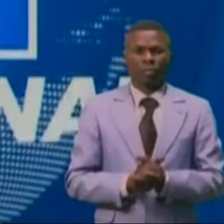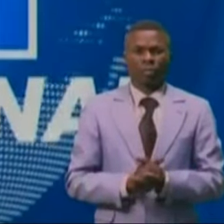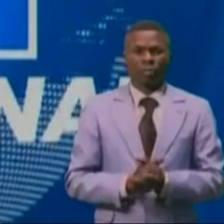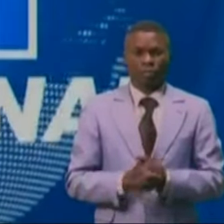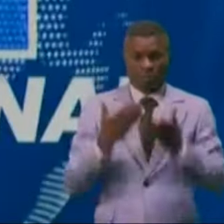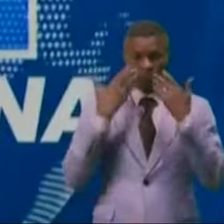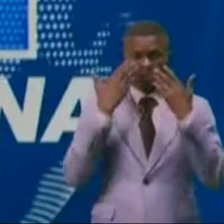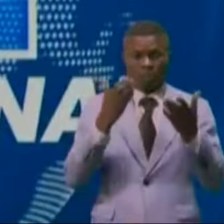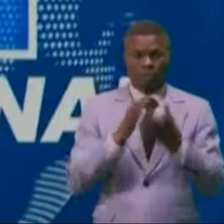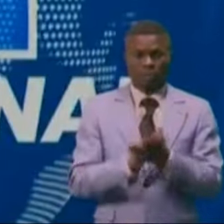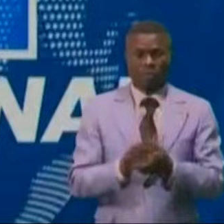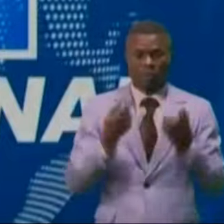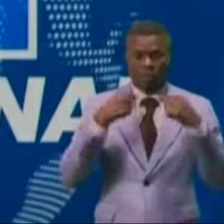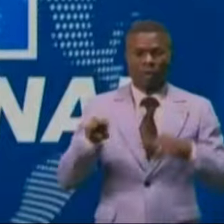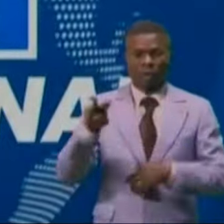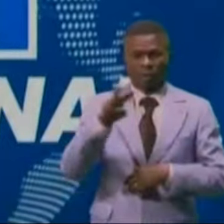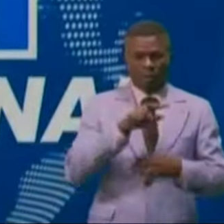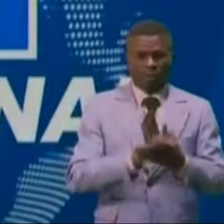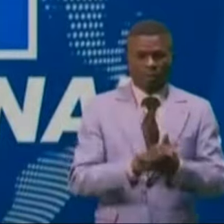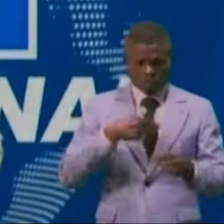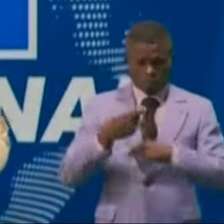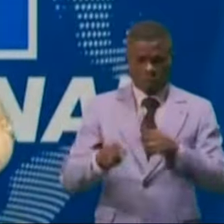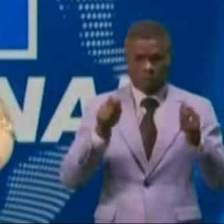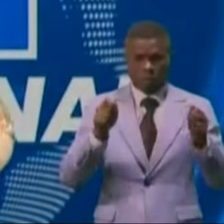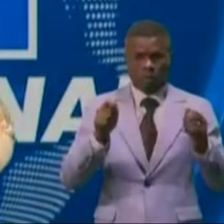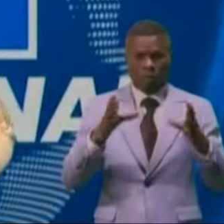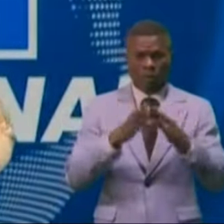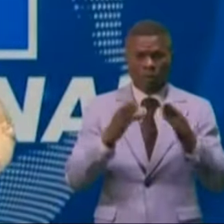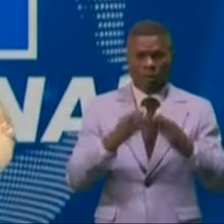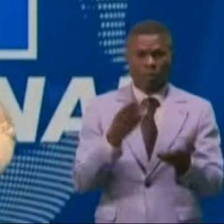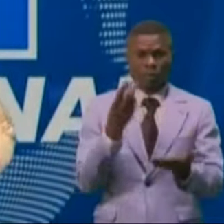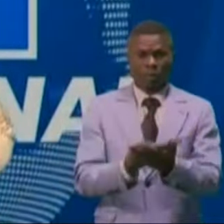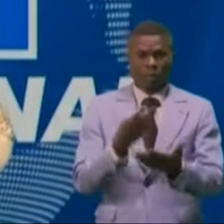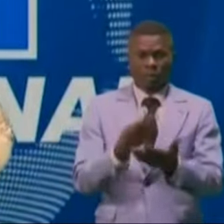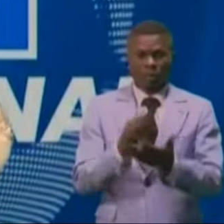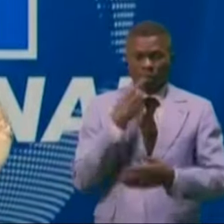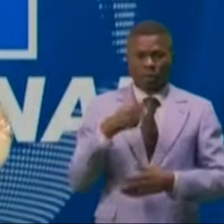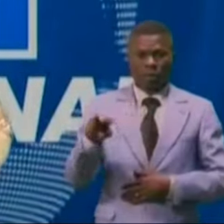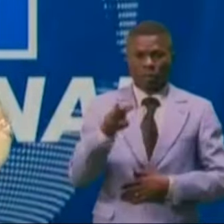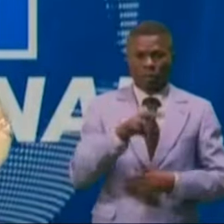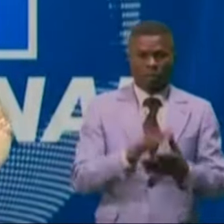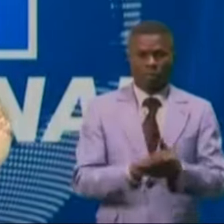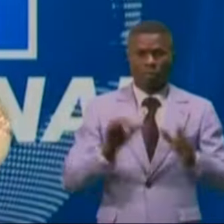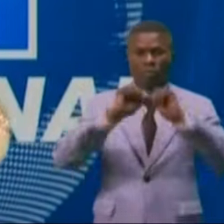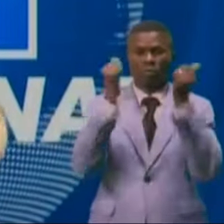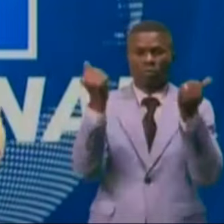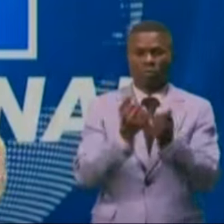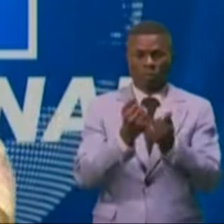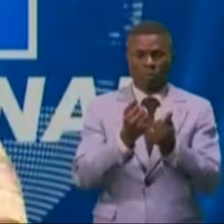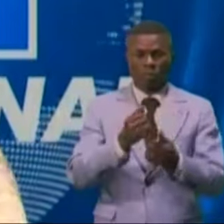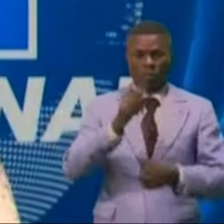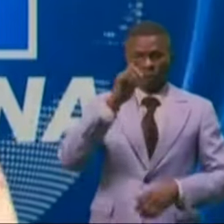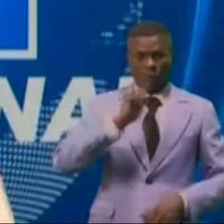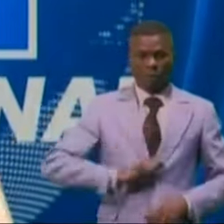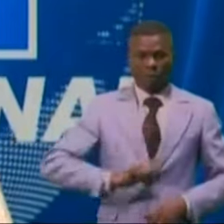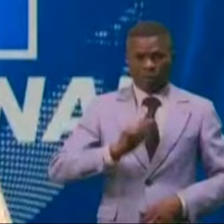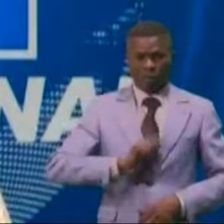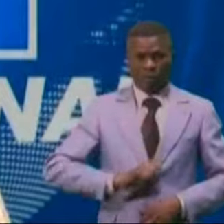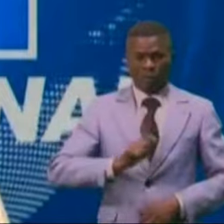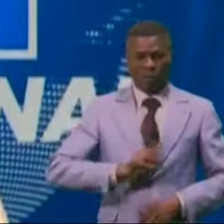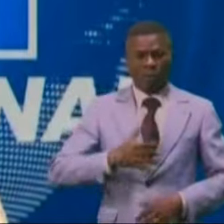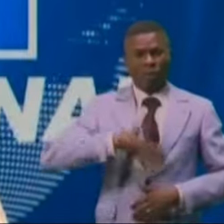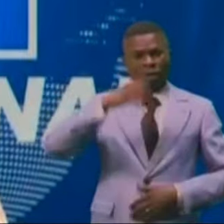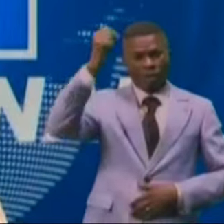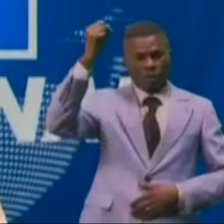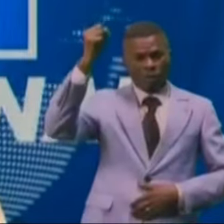Voilà, donc je vous l'aurais dit, nous démarrons ce journal avec les sports, c'est comme je l'ai dit. L'association sportive avec club est sacrée